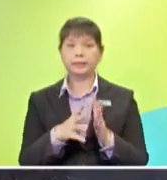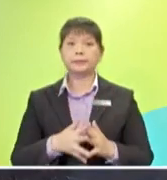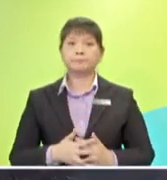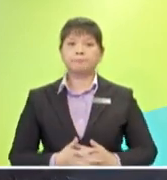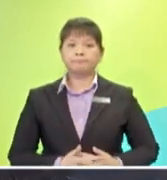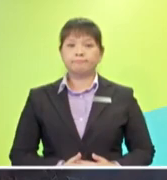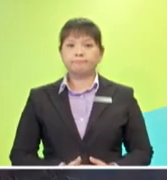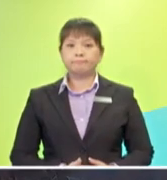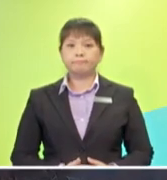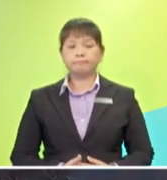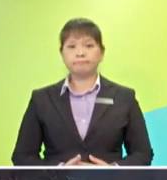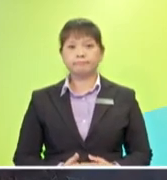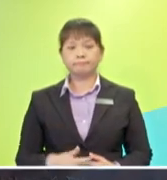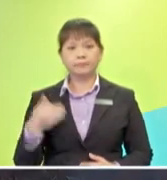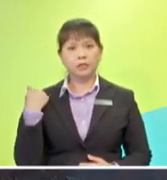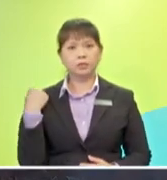disini